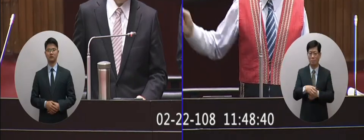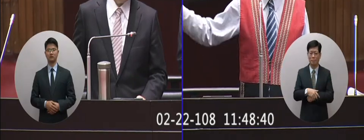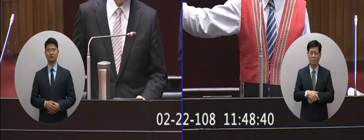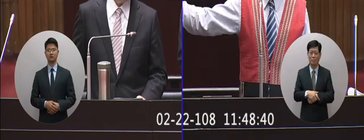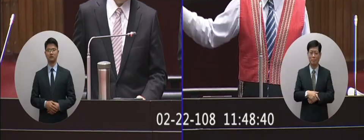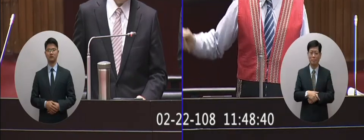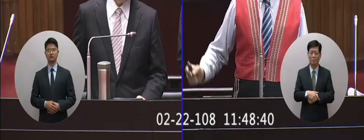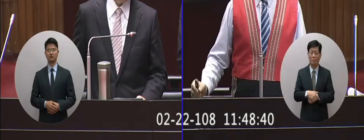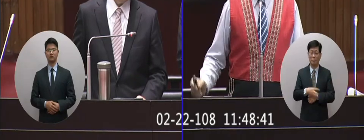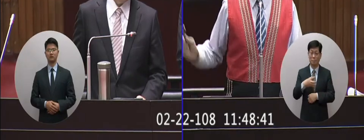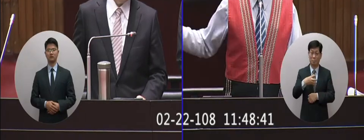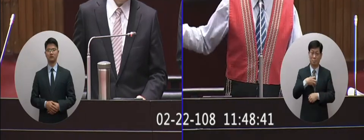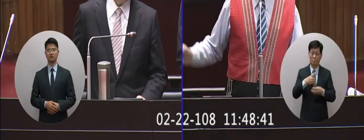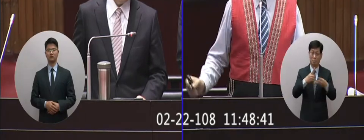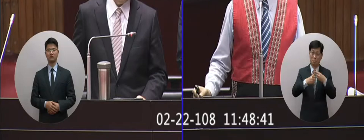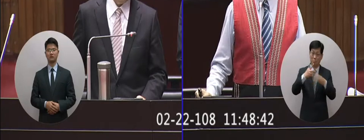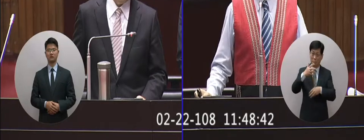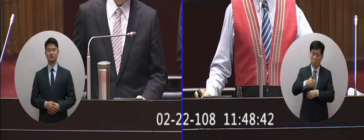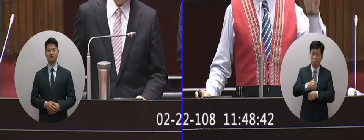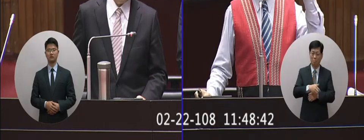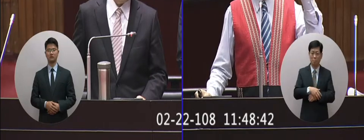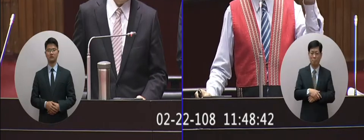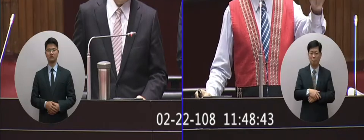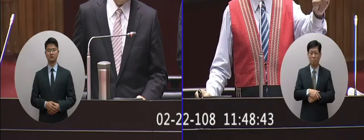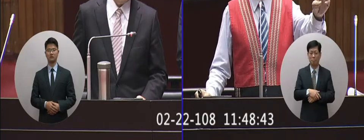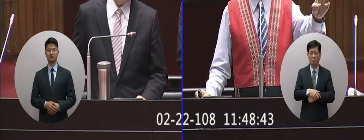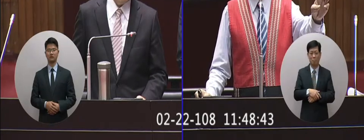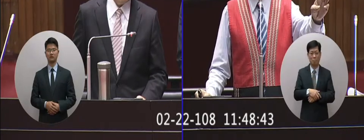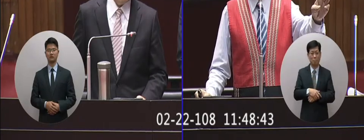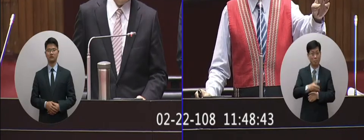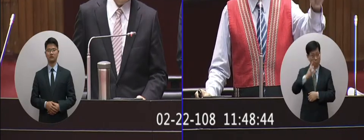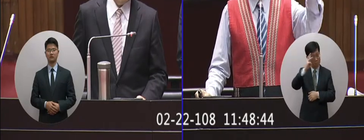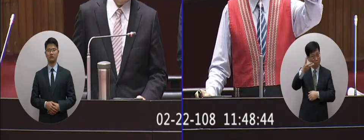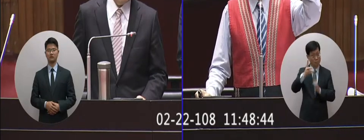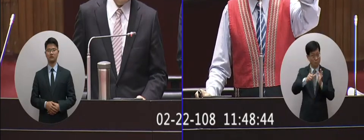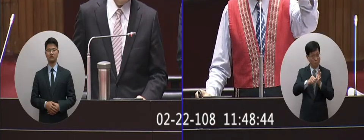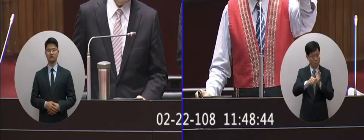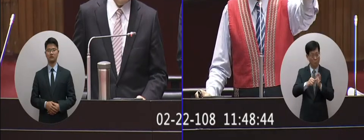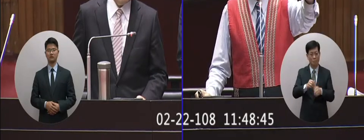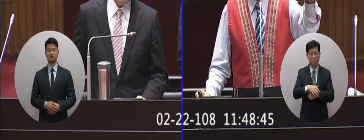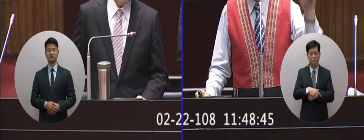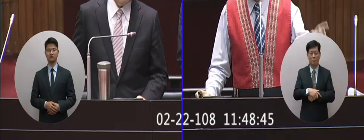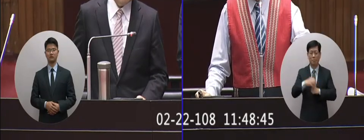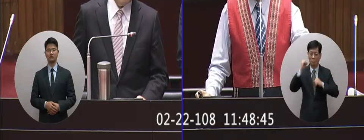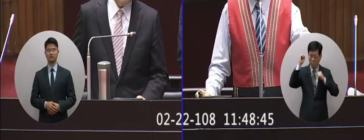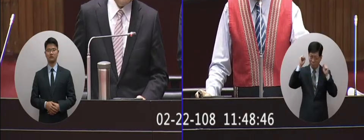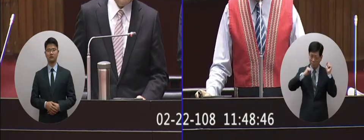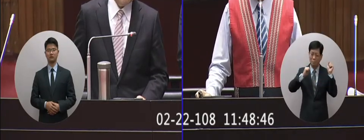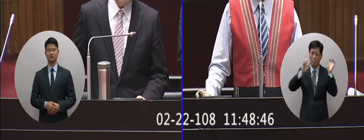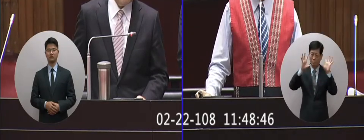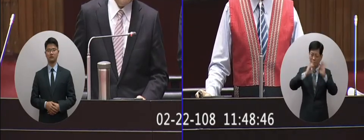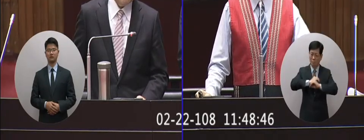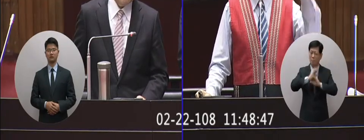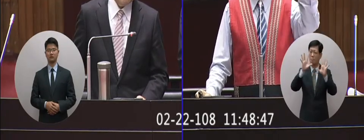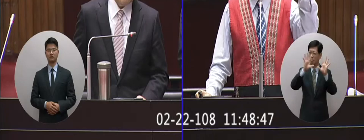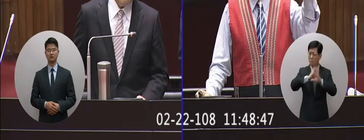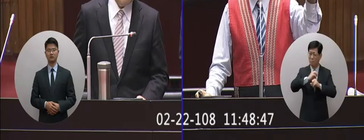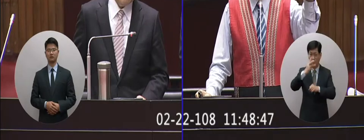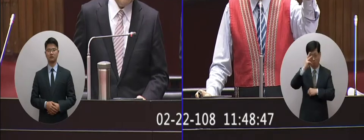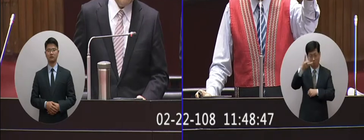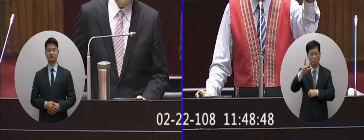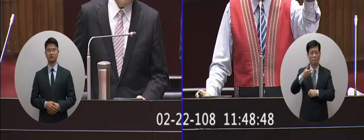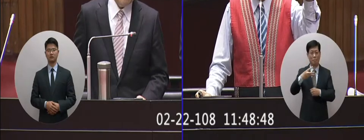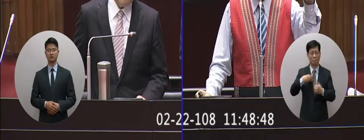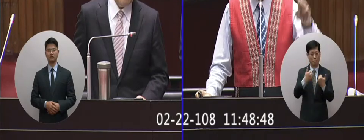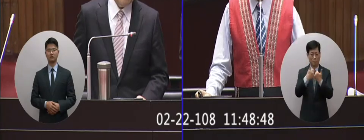吴主委啊，吴政务委员啊，花了3天 从早到晚上开